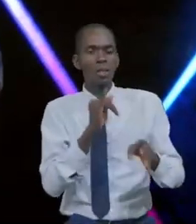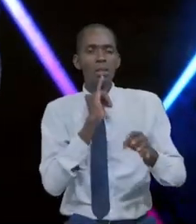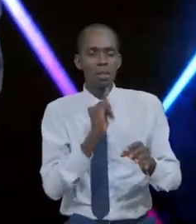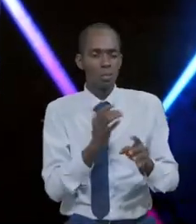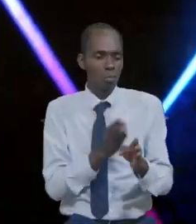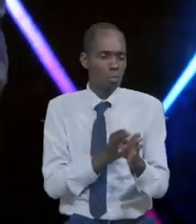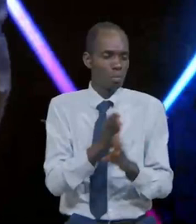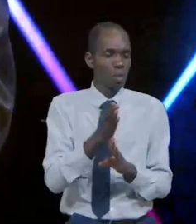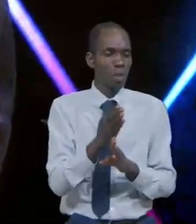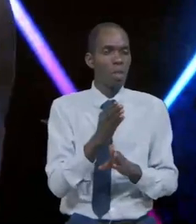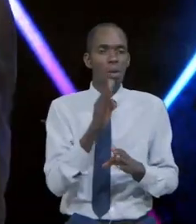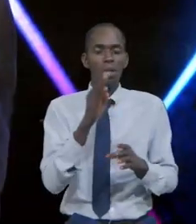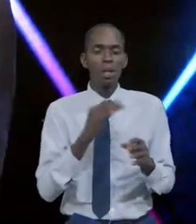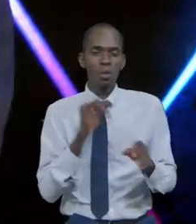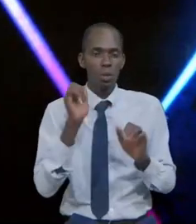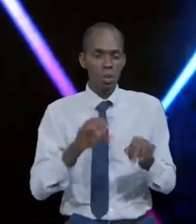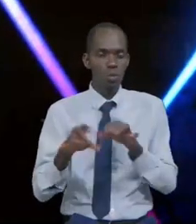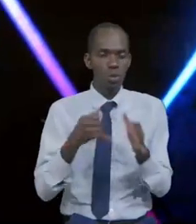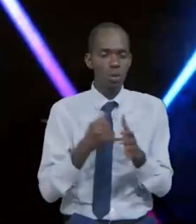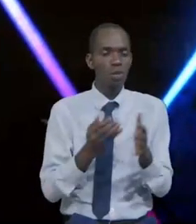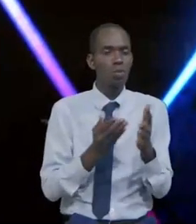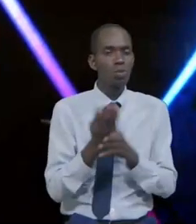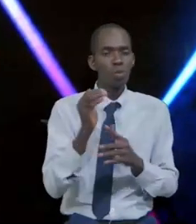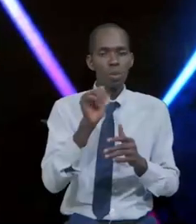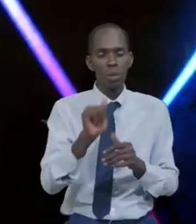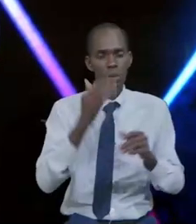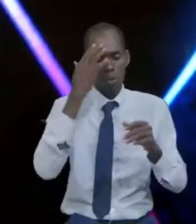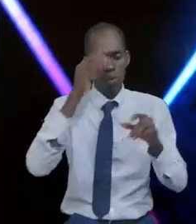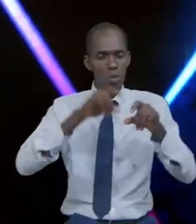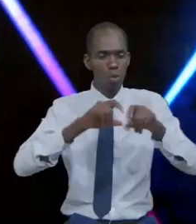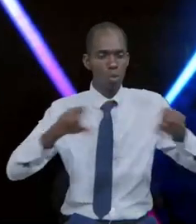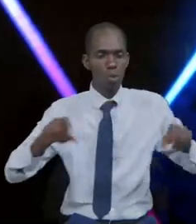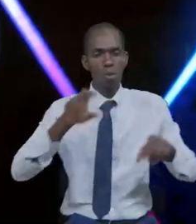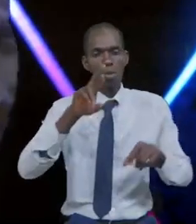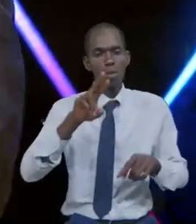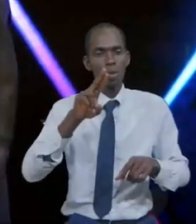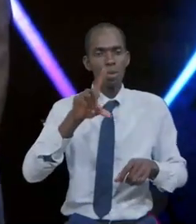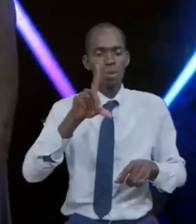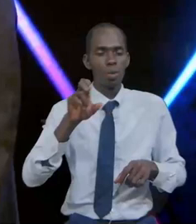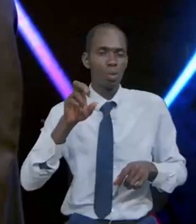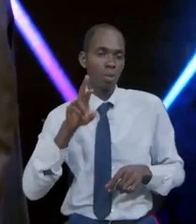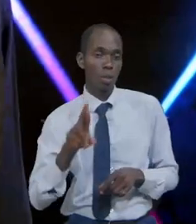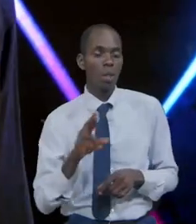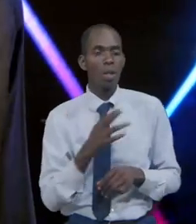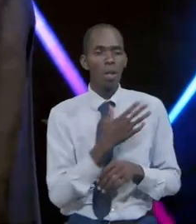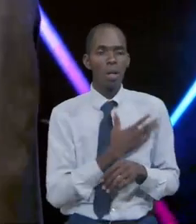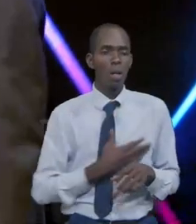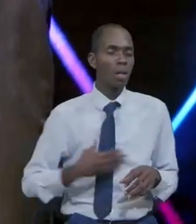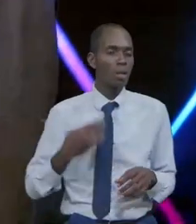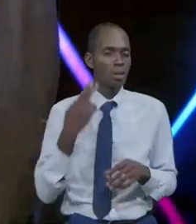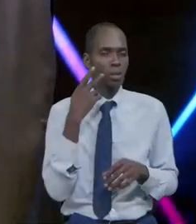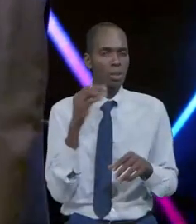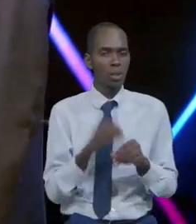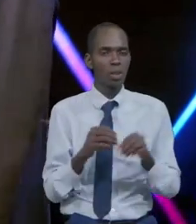c'est la règle va te montrer ça. Ça, c'est le standard. Paul voudrait faire cela. Et dit aux Galates,